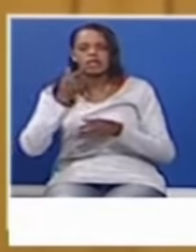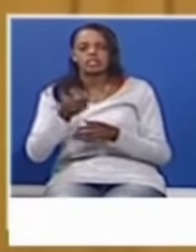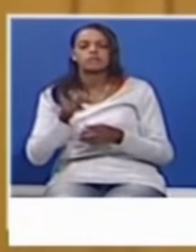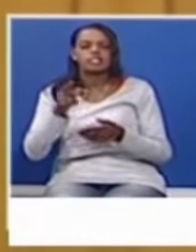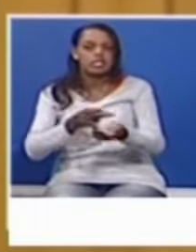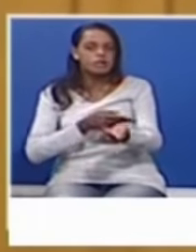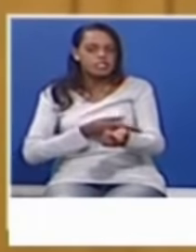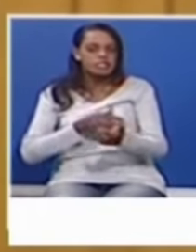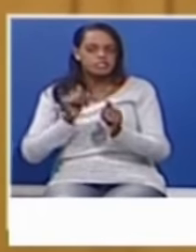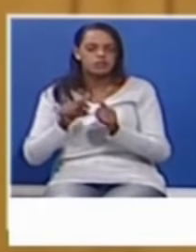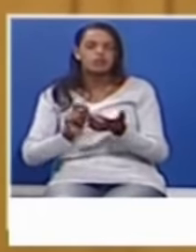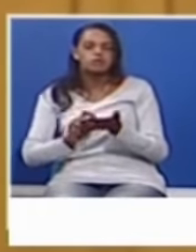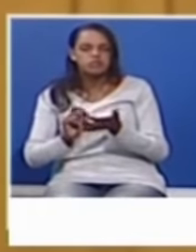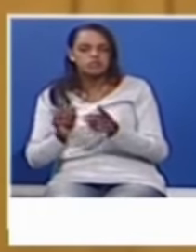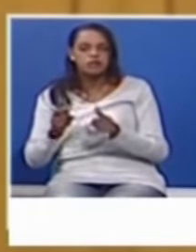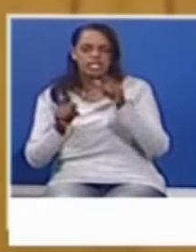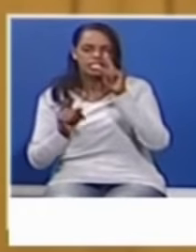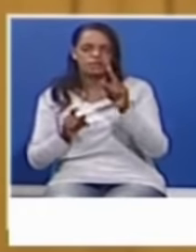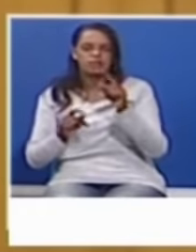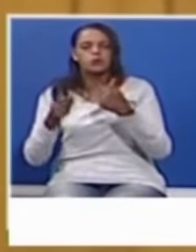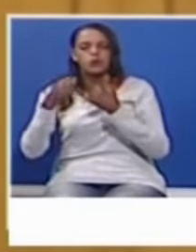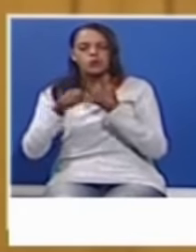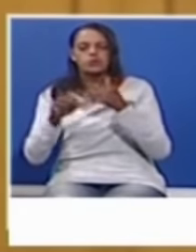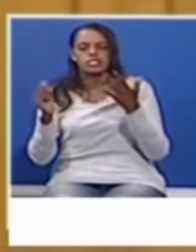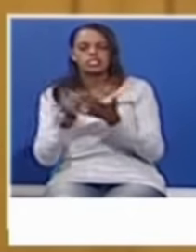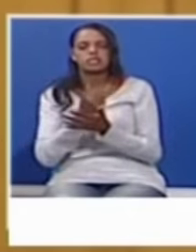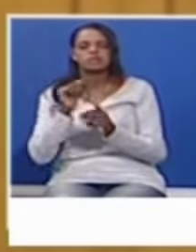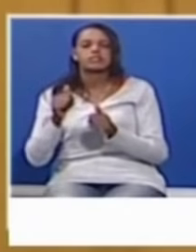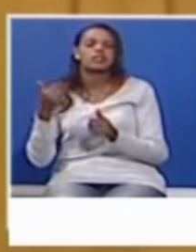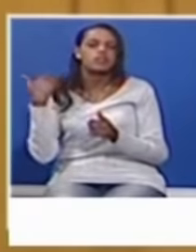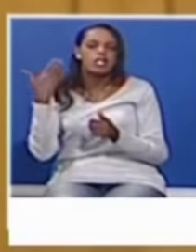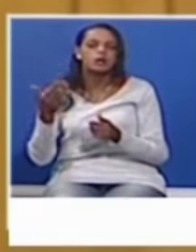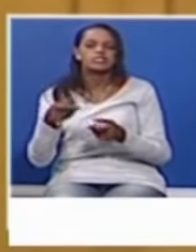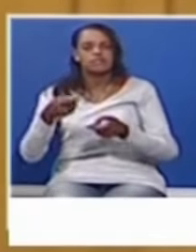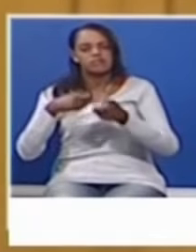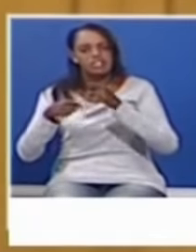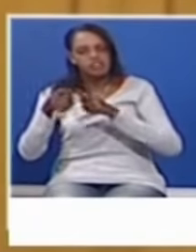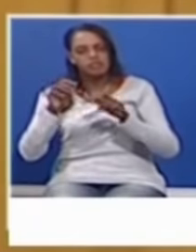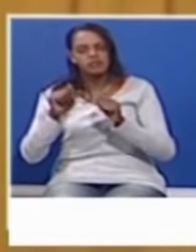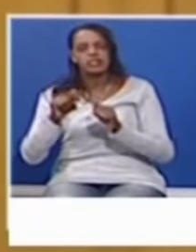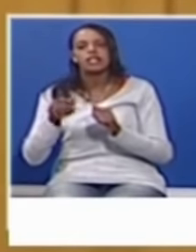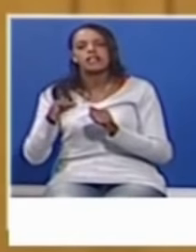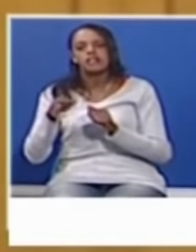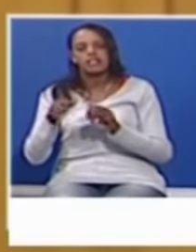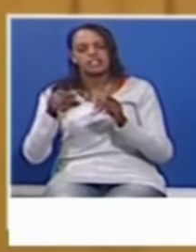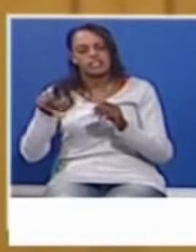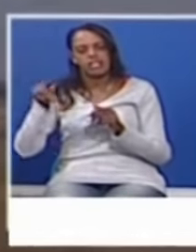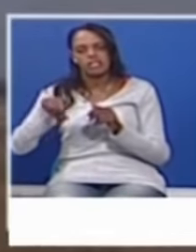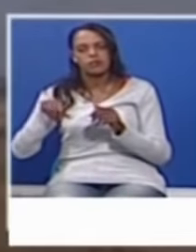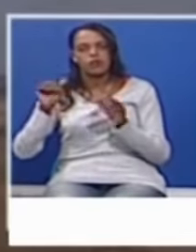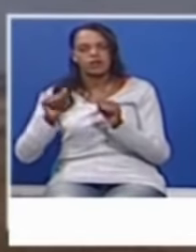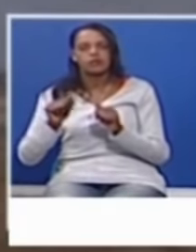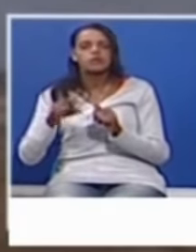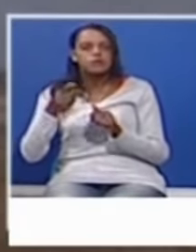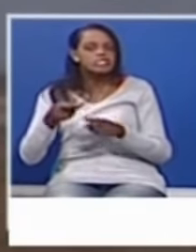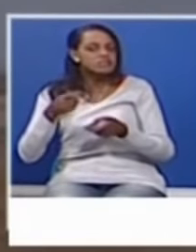امريكا زنبراتو اقاراتات بقداماي درجات هاسيو زركب منج اناي وطائي شرفي زخونة سدد نداد كم زخونة بزي مخنية دمامت